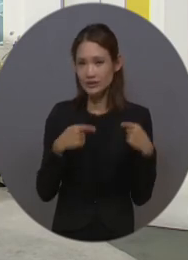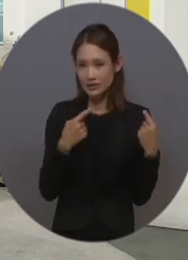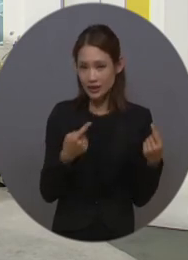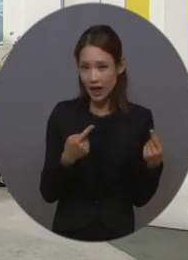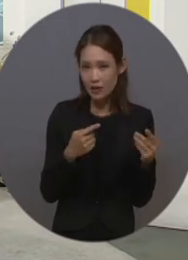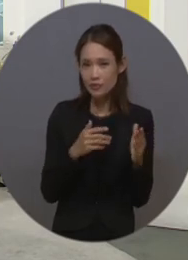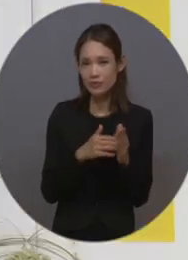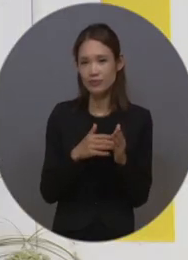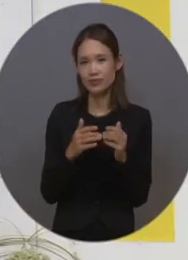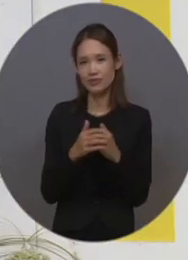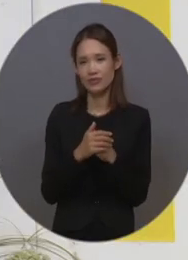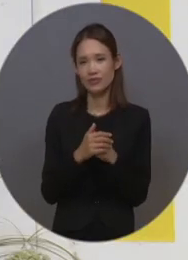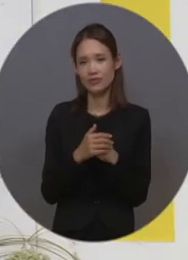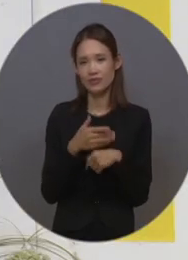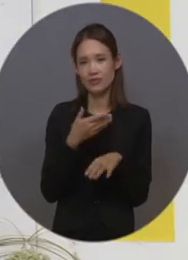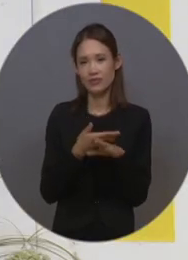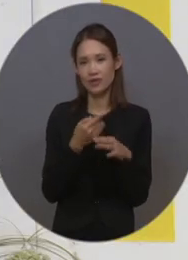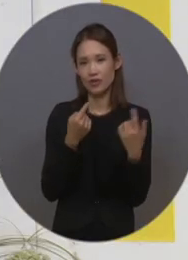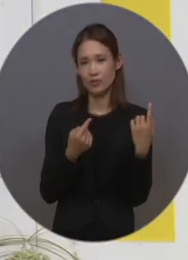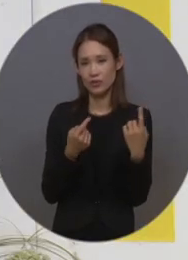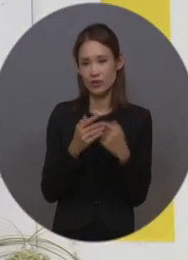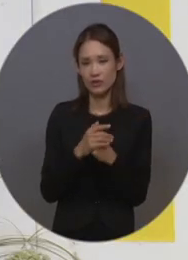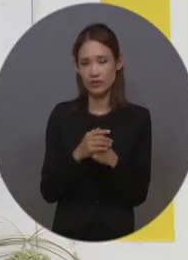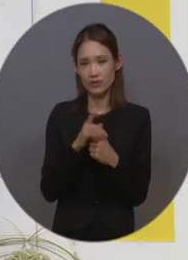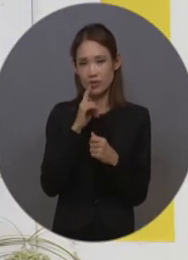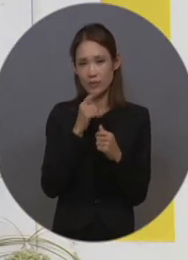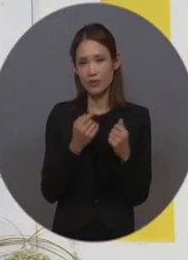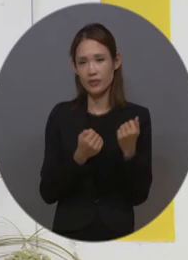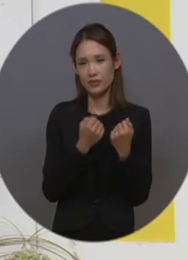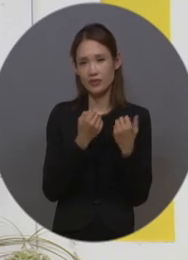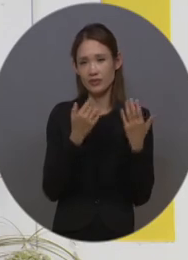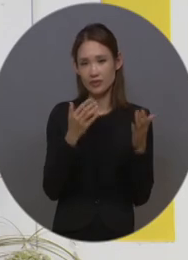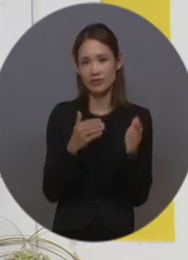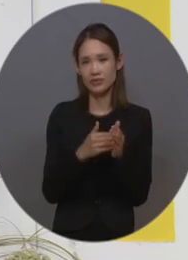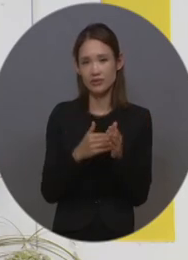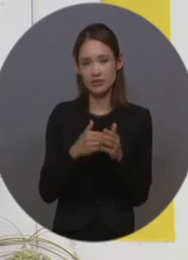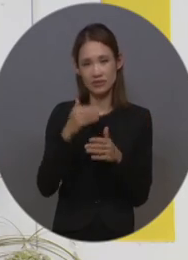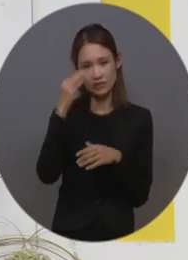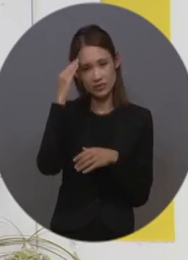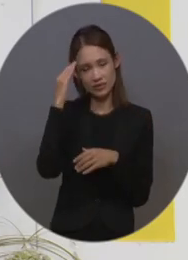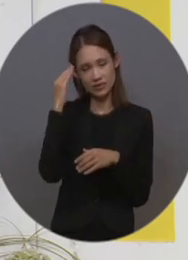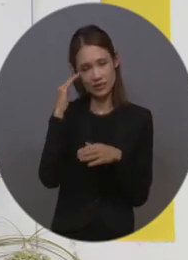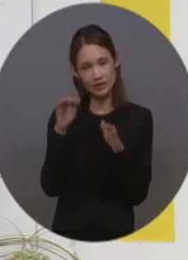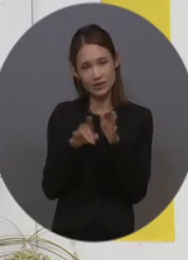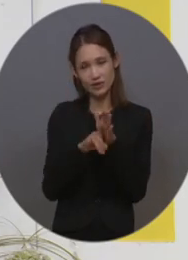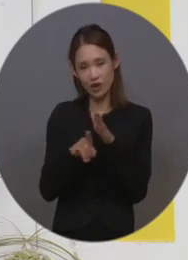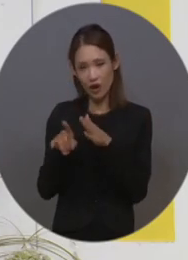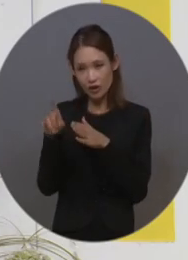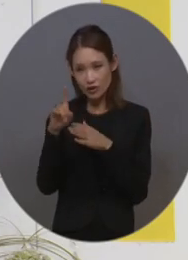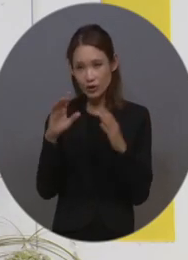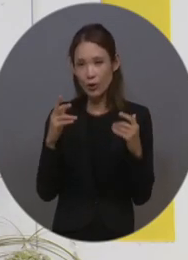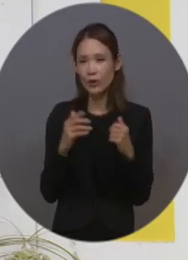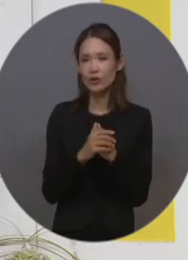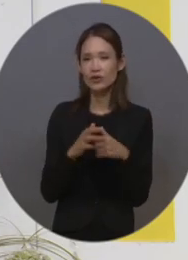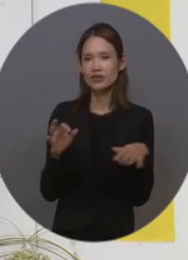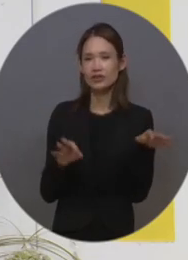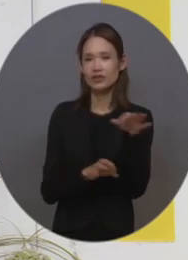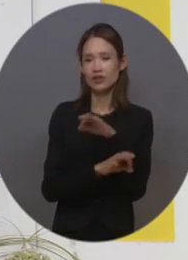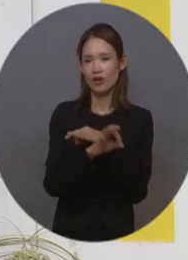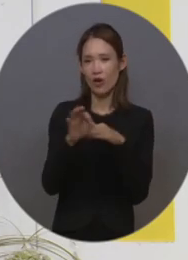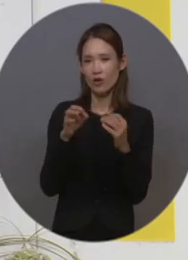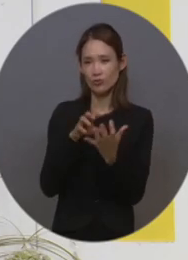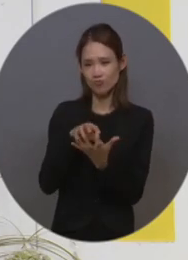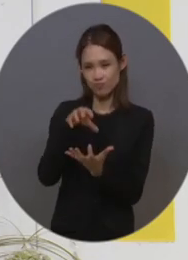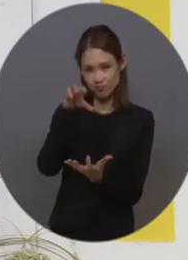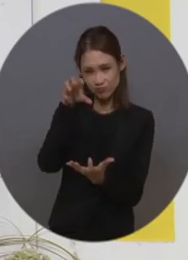이제 했는데요. 네. 전 다른 것보다도 아까 말씀드렸지만은 네. 우리나라가 이제 선진국 그 규모로 경제가 많이